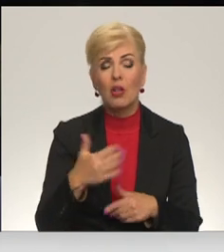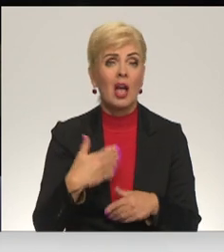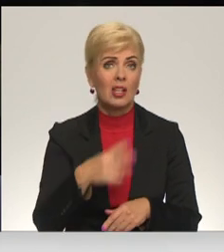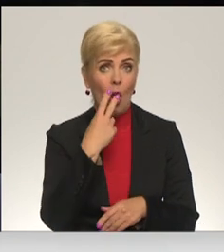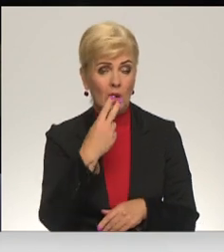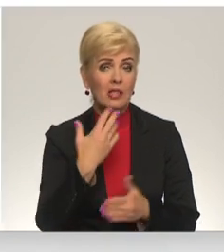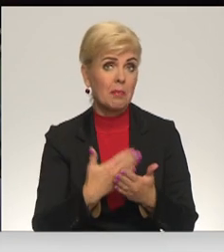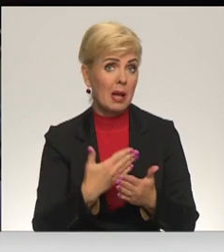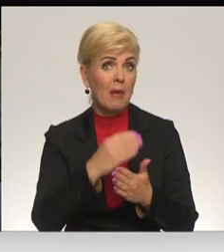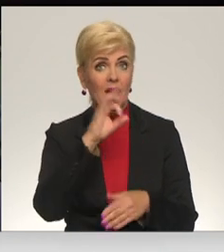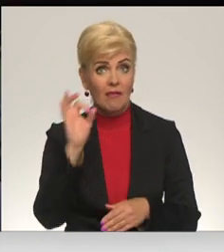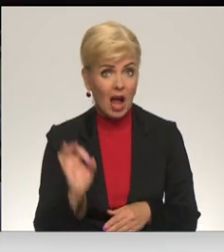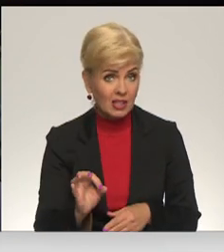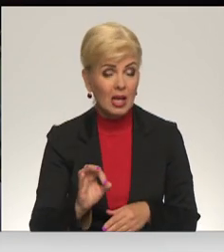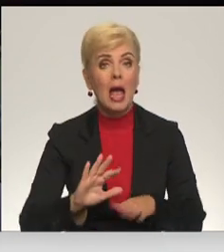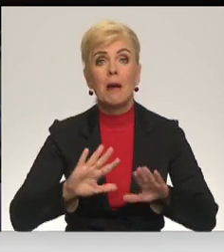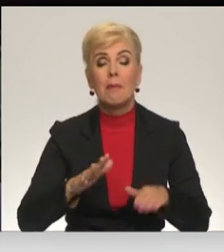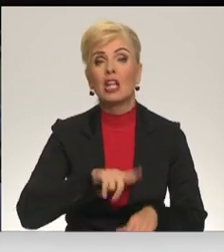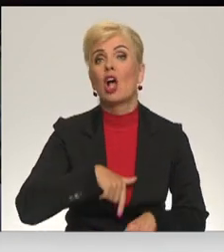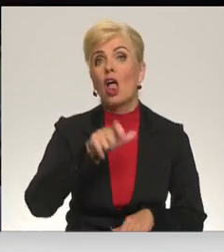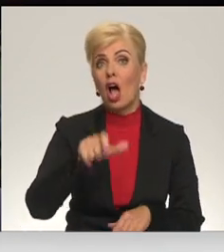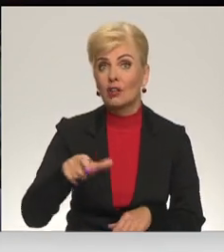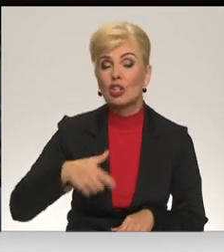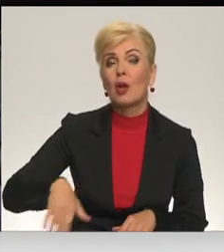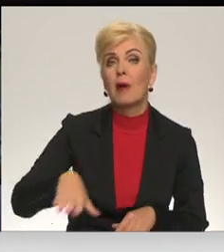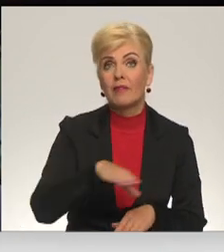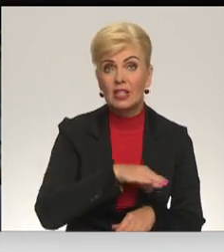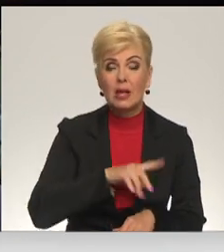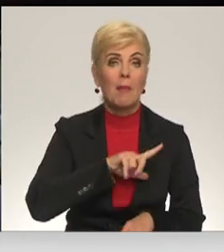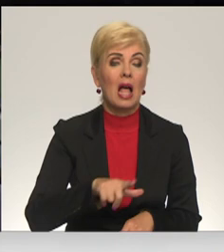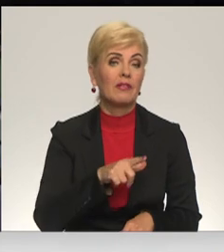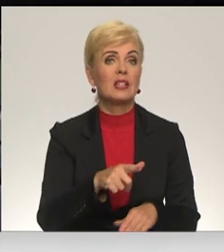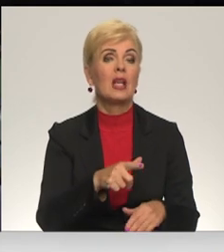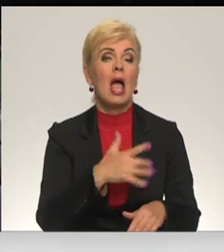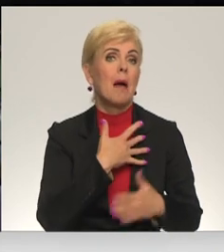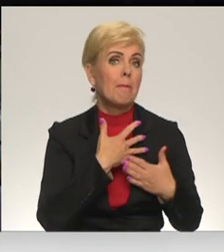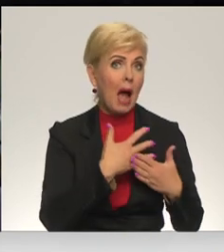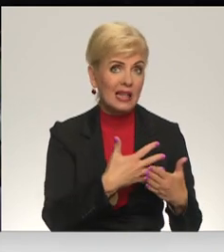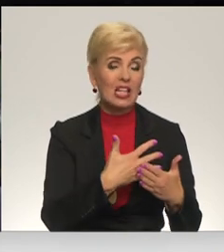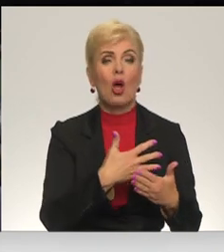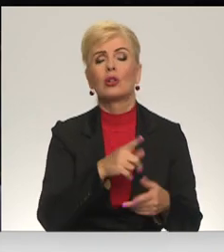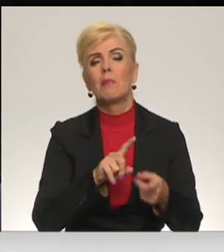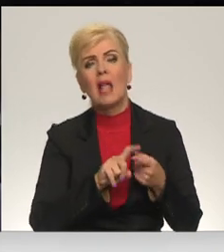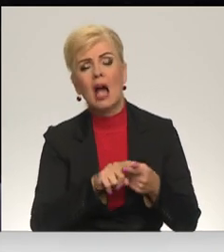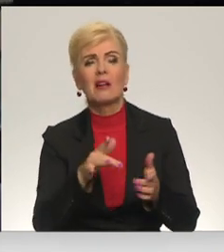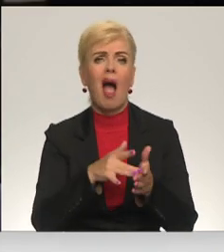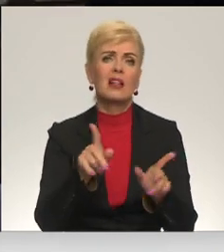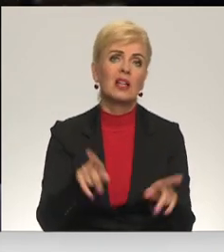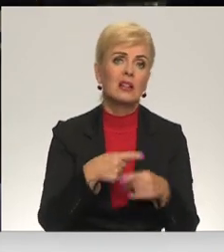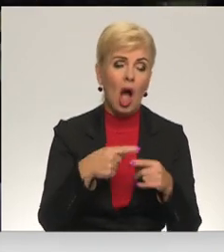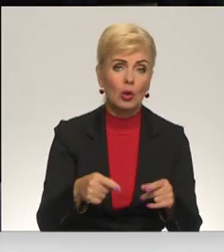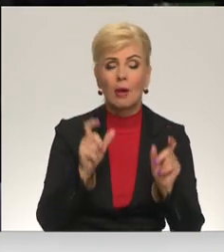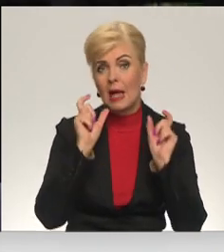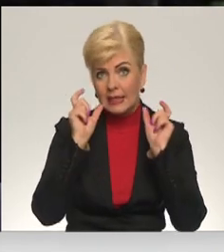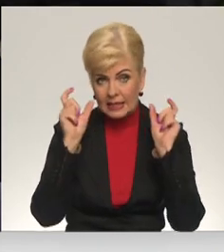piemēram, Vācijā. Taču latviešiem, visiem Latvijas patriotiem, neatkarīgi no tautības, ir skaļi